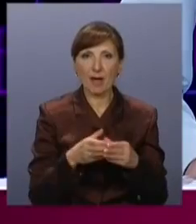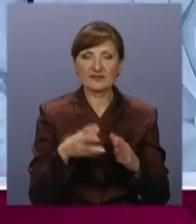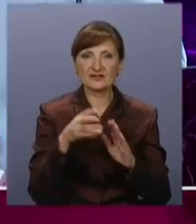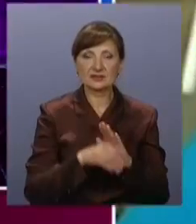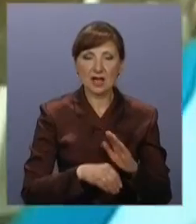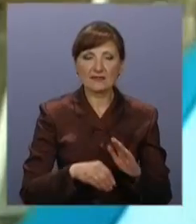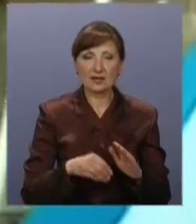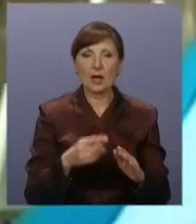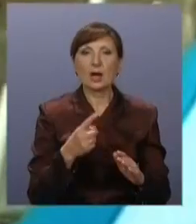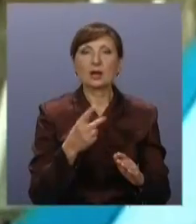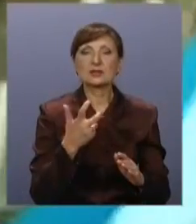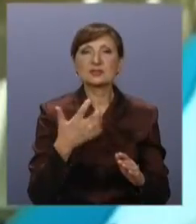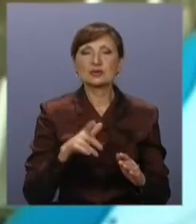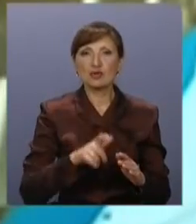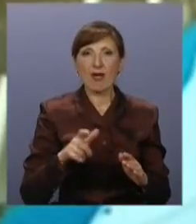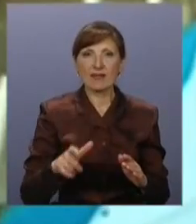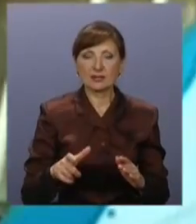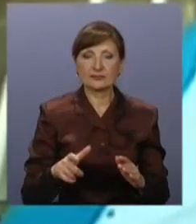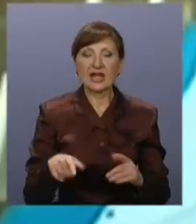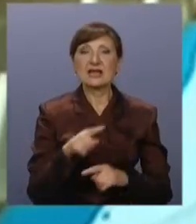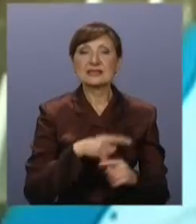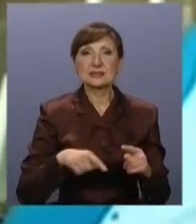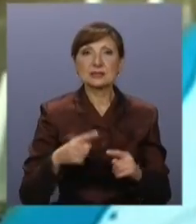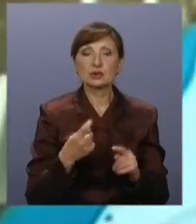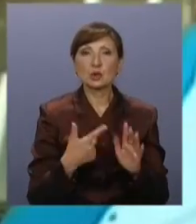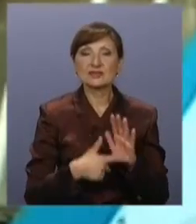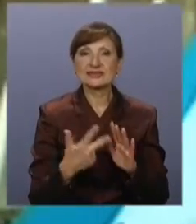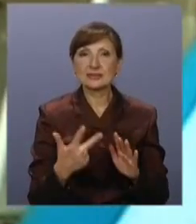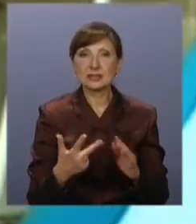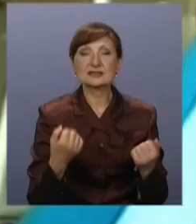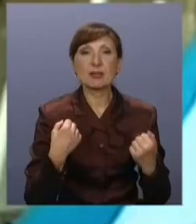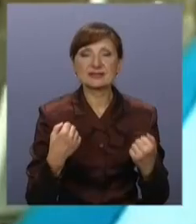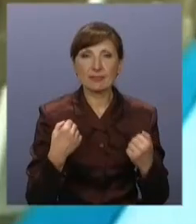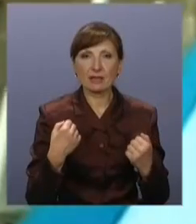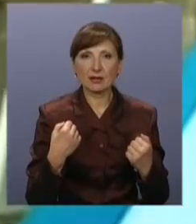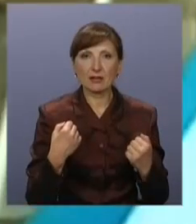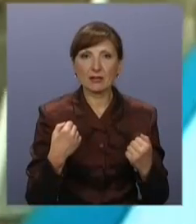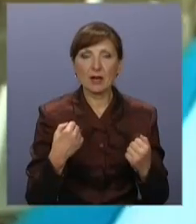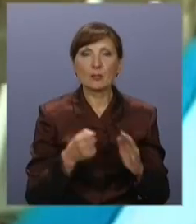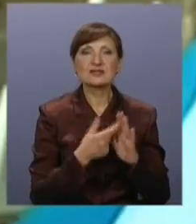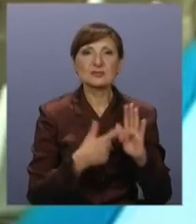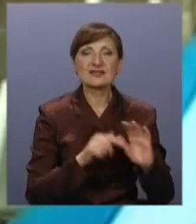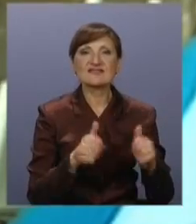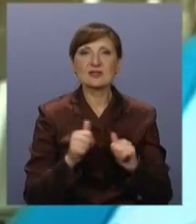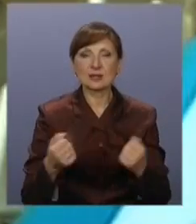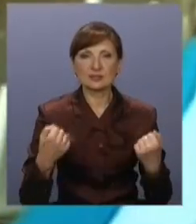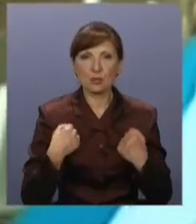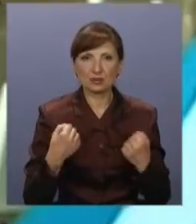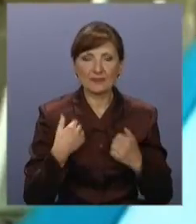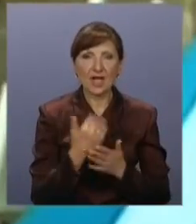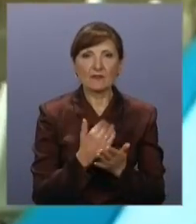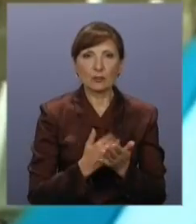более 250 человек. Из них 173 спортсмена по 17 видам спорта. В